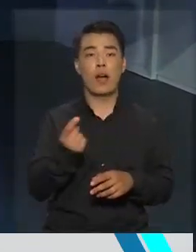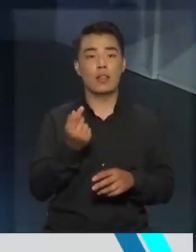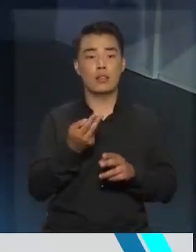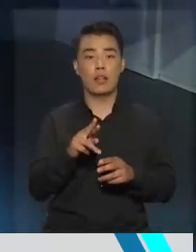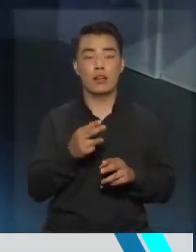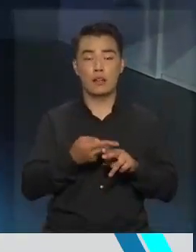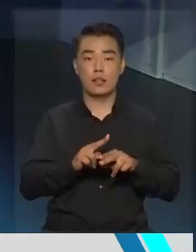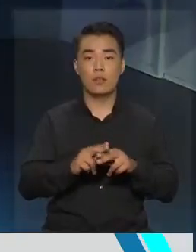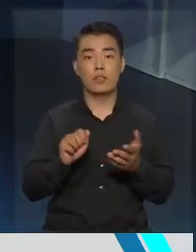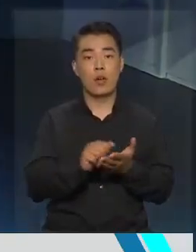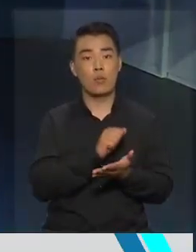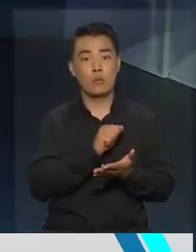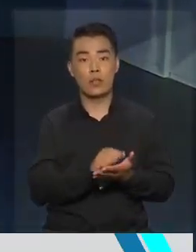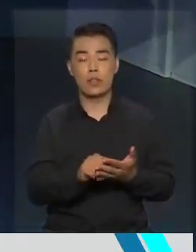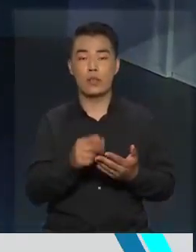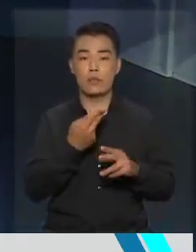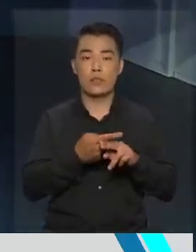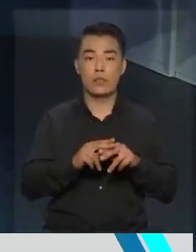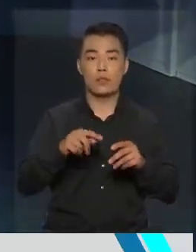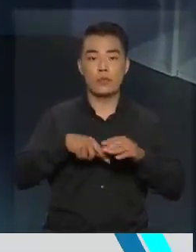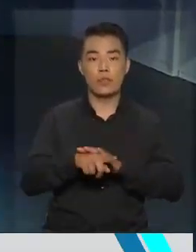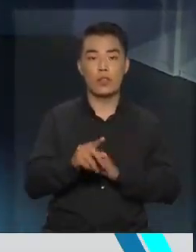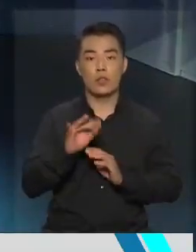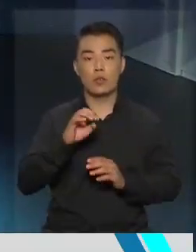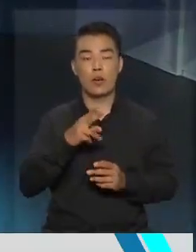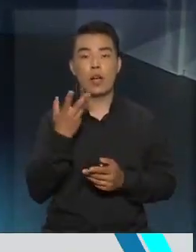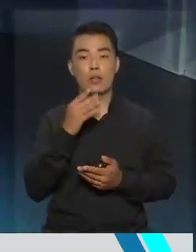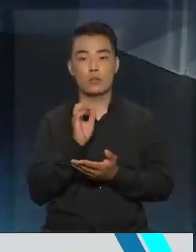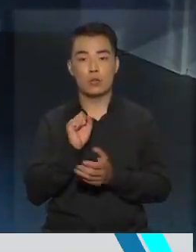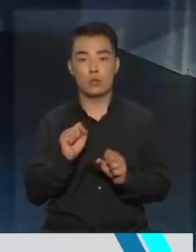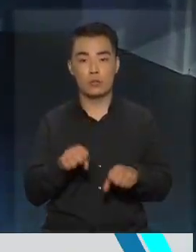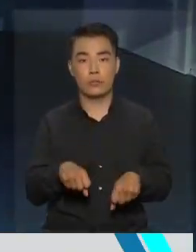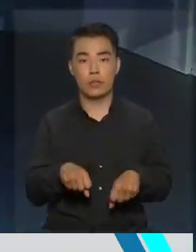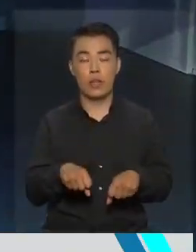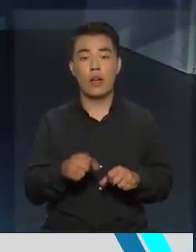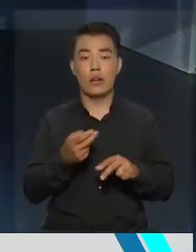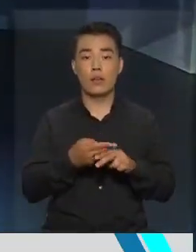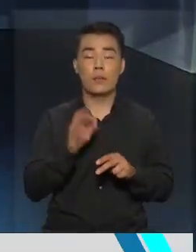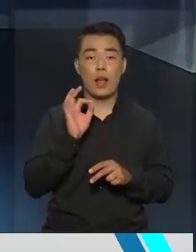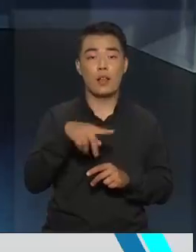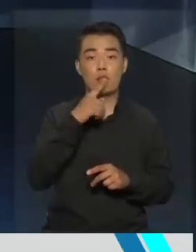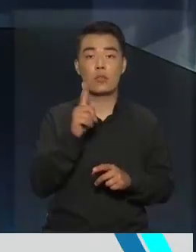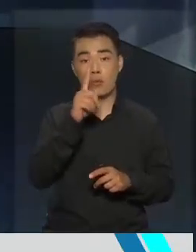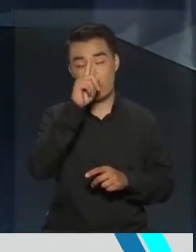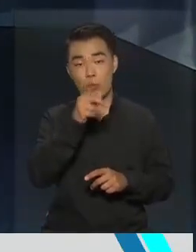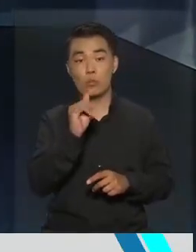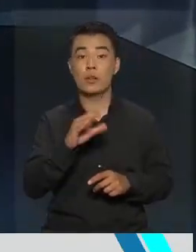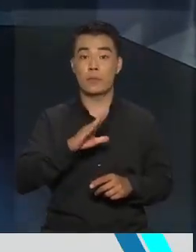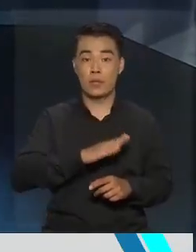такого документа, чтобы подводить первые определенные итоги? Ну вот вы правильно сказали, да, что год